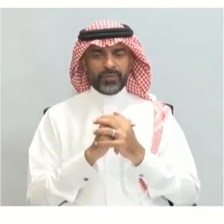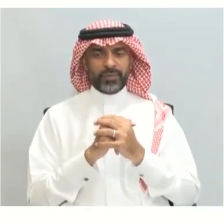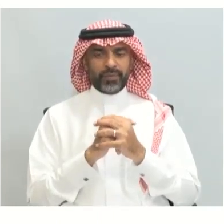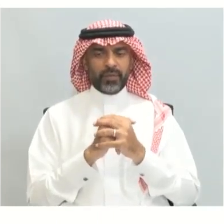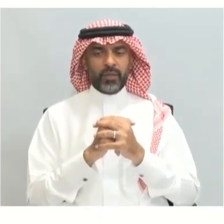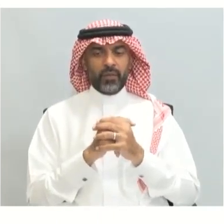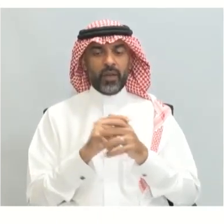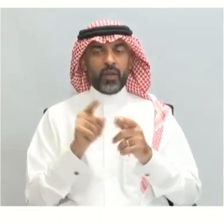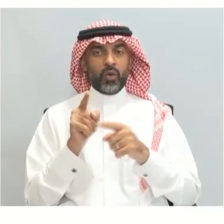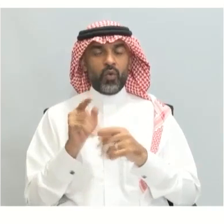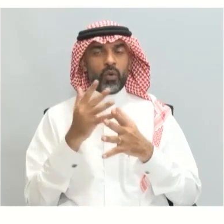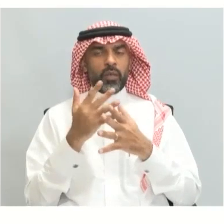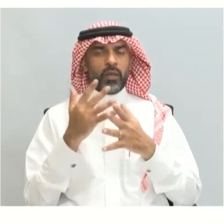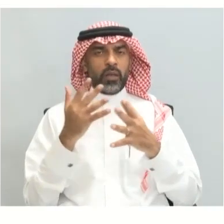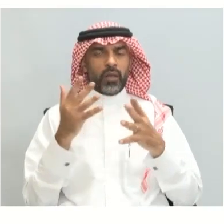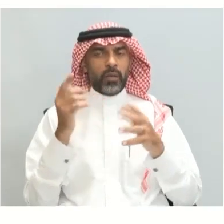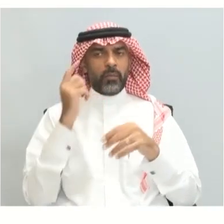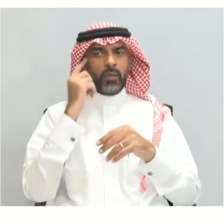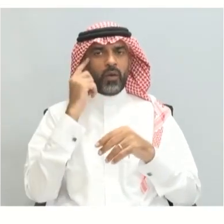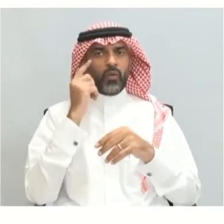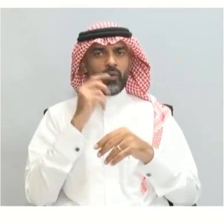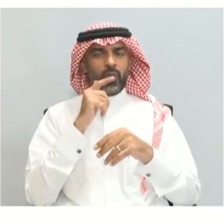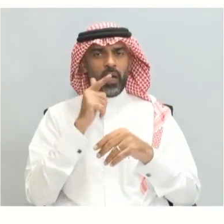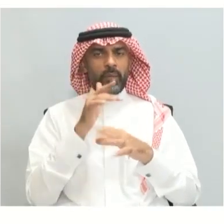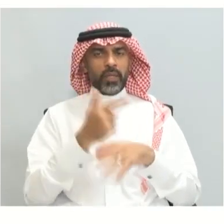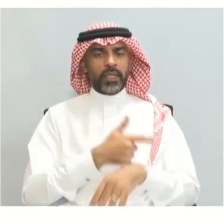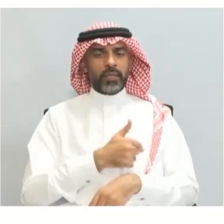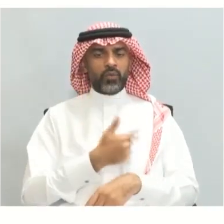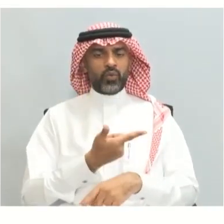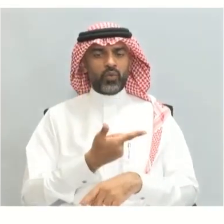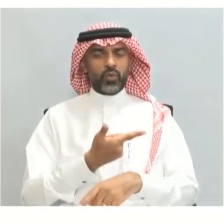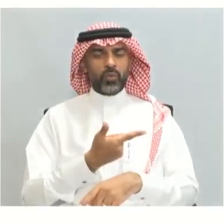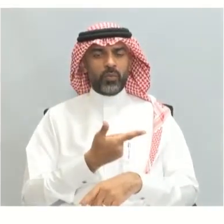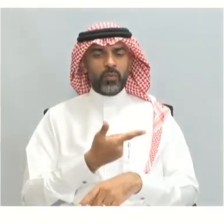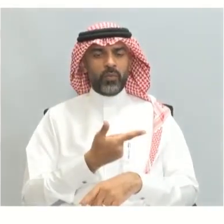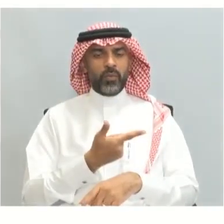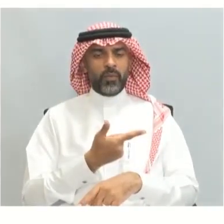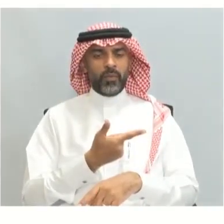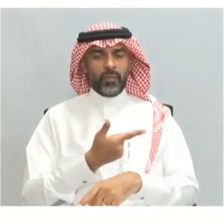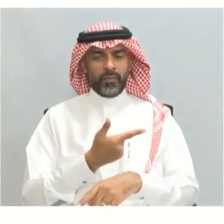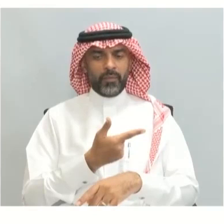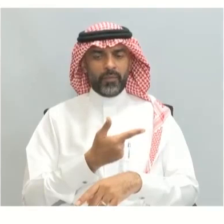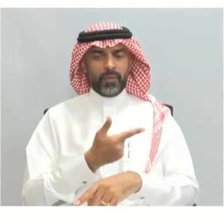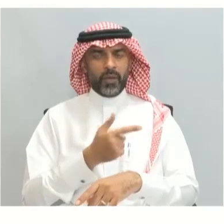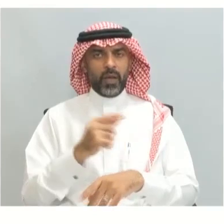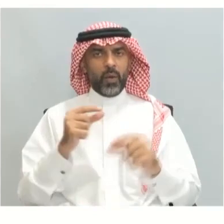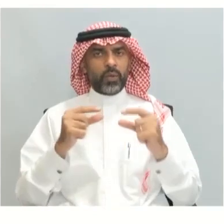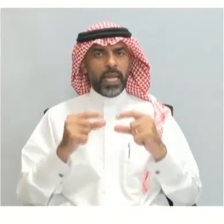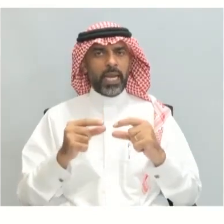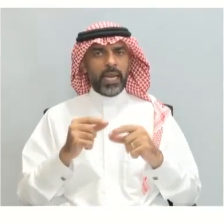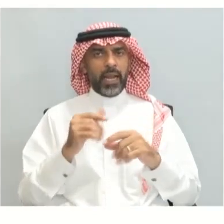فانه كثيرا ما يعبر عنه باسم ماذا باسم المصطلحات او دليل الخريطه او